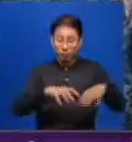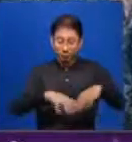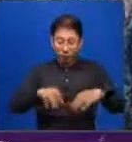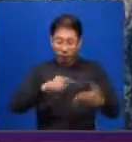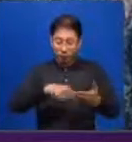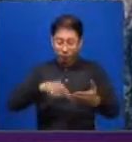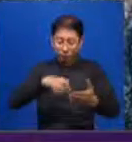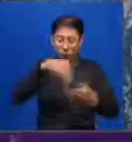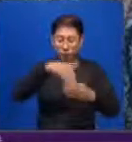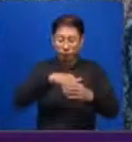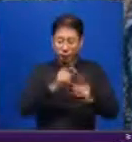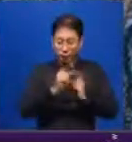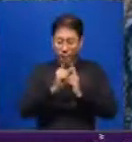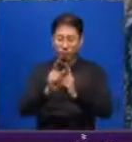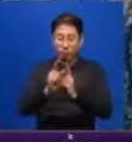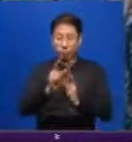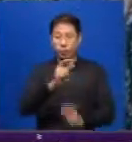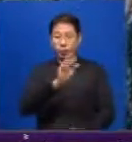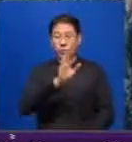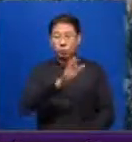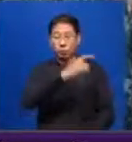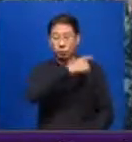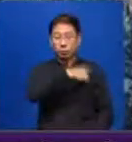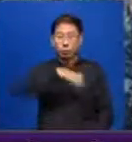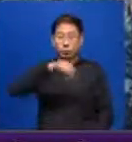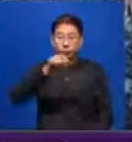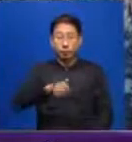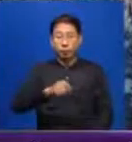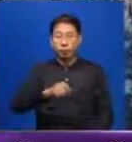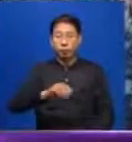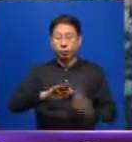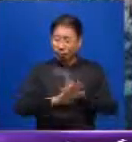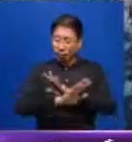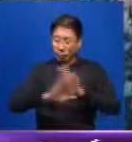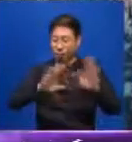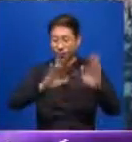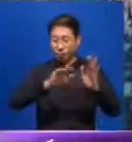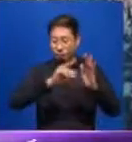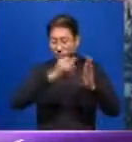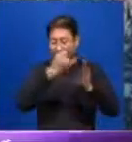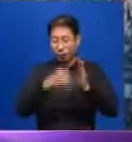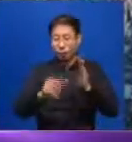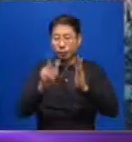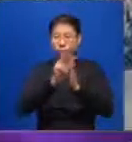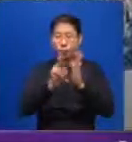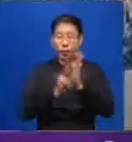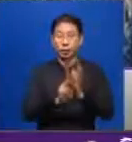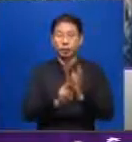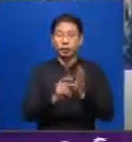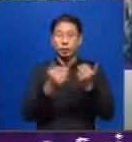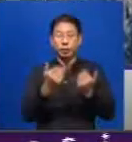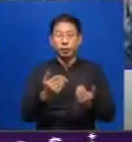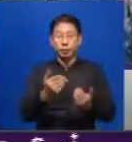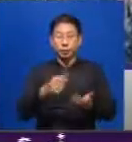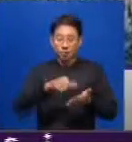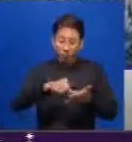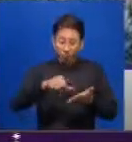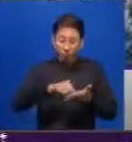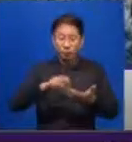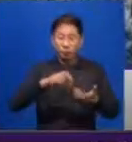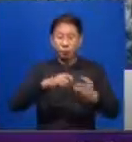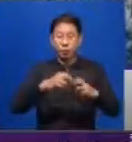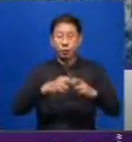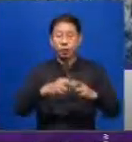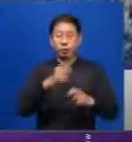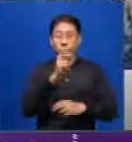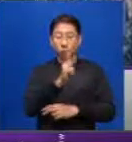ตามคำวินิจฉัยของศาลรัฐธรรมนูญเพื่อไม่ให้ขัดต่อรัฐธรรมนูญอีกโดยเฉพาะการแก้ไขระเบียบของ